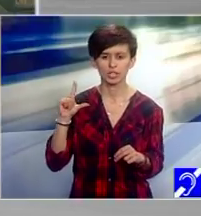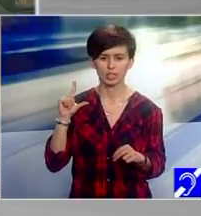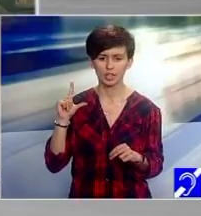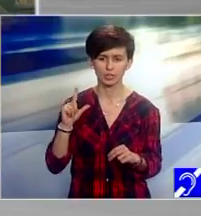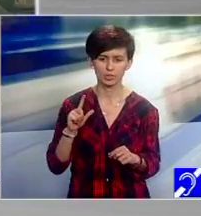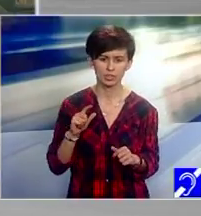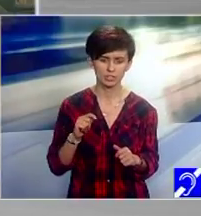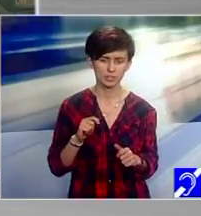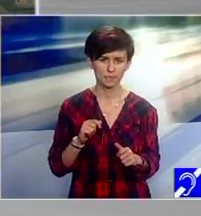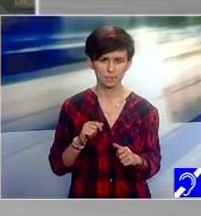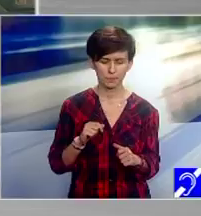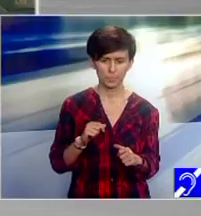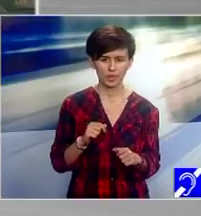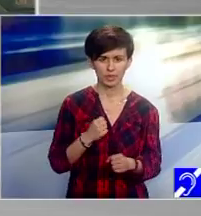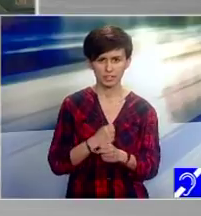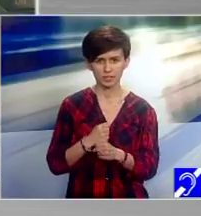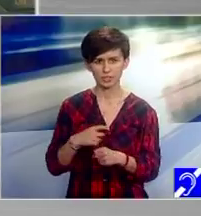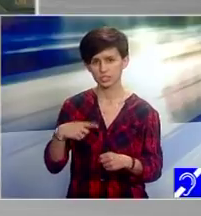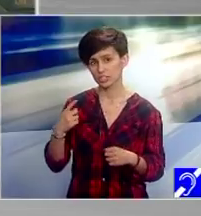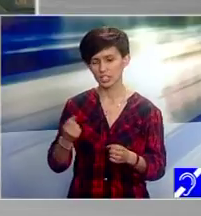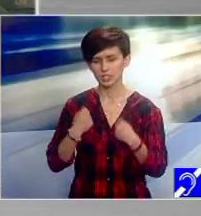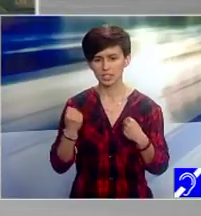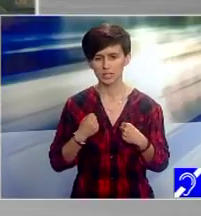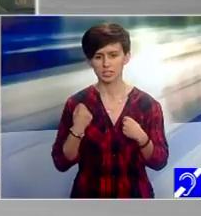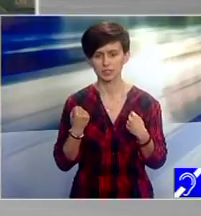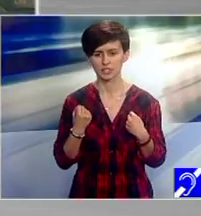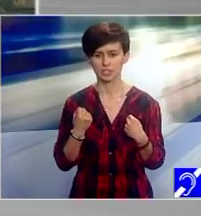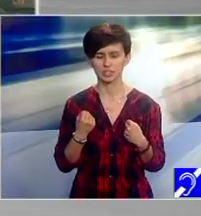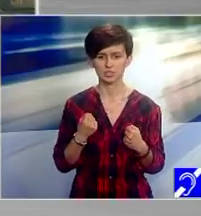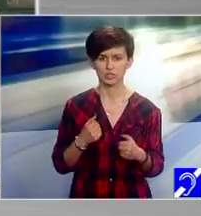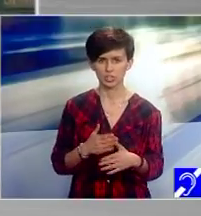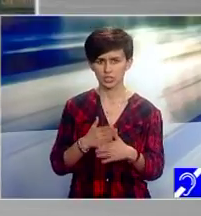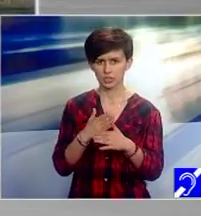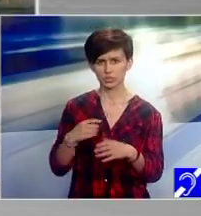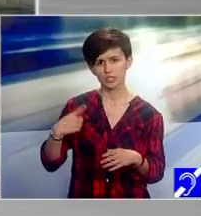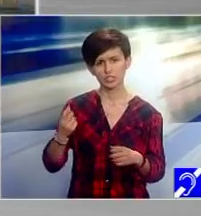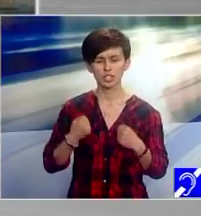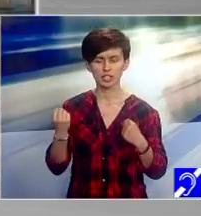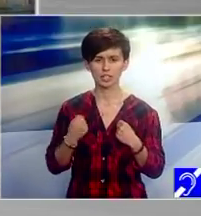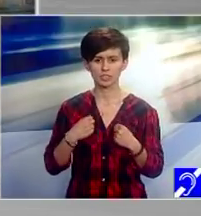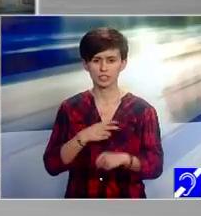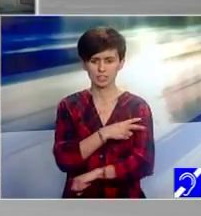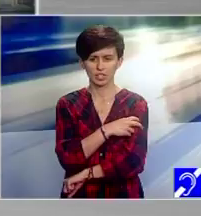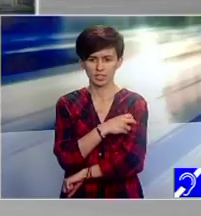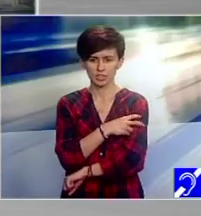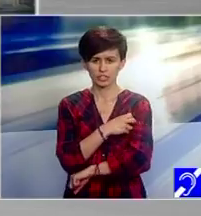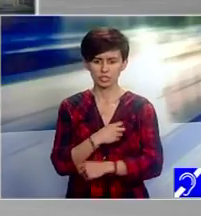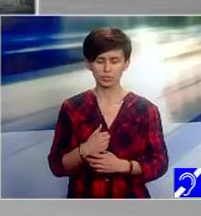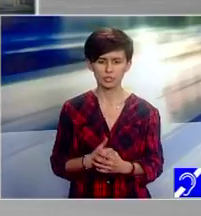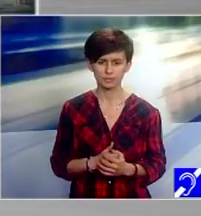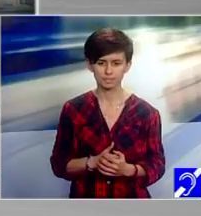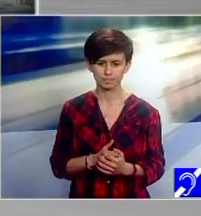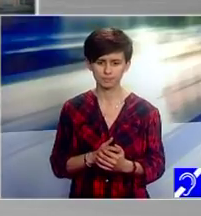acest festival, ci și alte acțiuni și activități ale liceului, și în general Clubul Lions sprijină